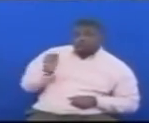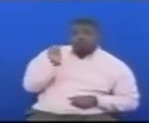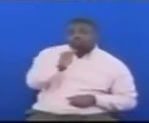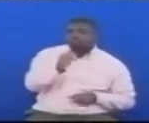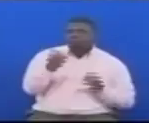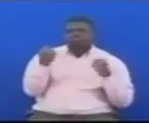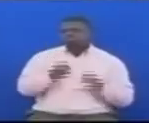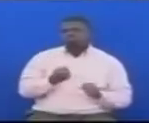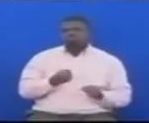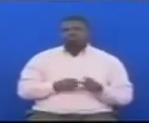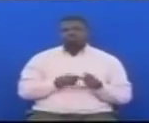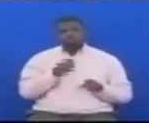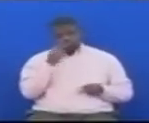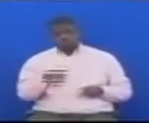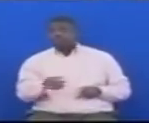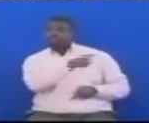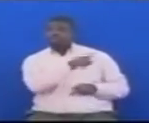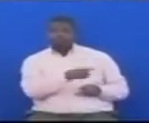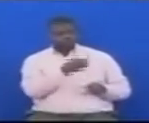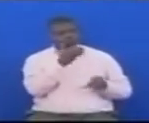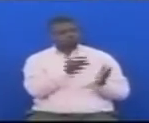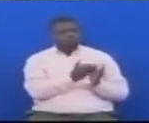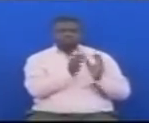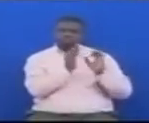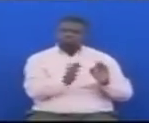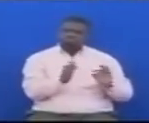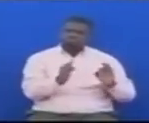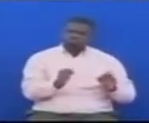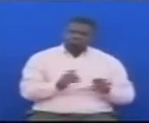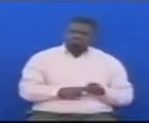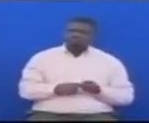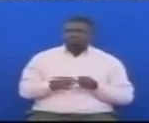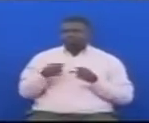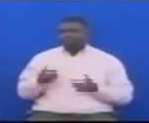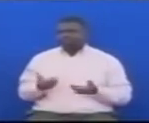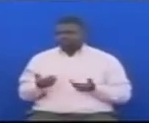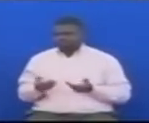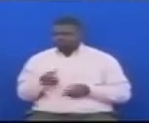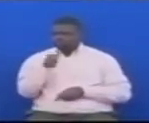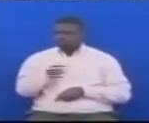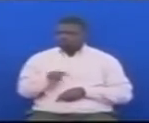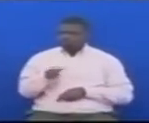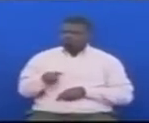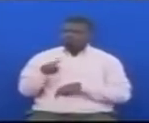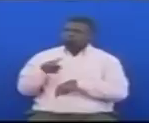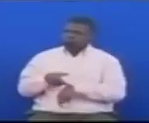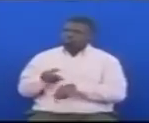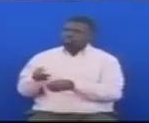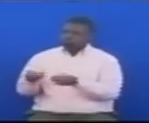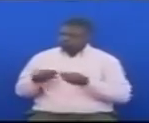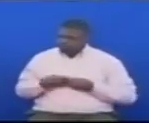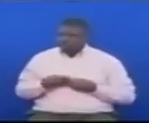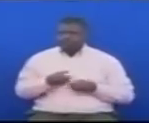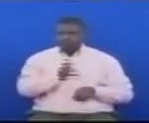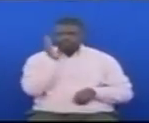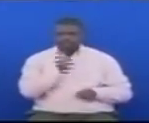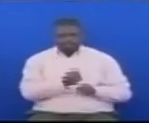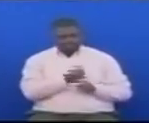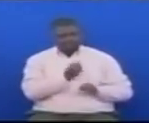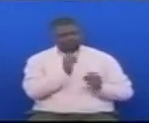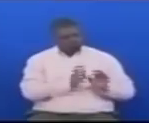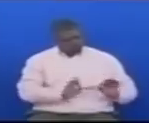kongwe zilivyoboreshwa zinapendeza, zilikuwa majengo mabovu. Kwa hiyo watupe muda serikali, tutaendelea kufanya kazi yetu